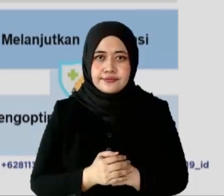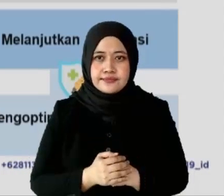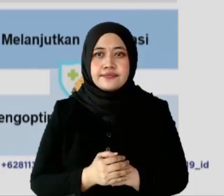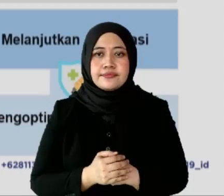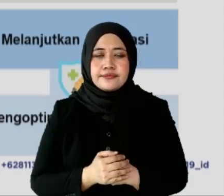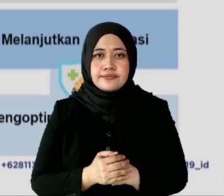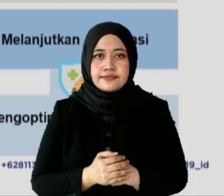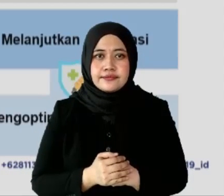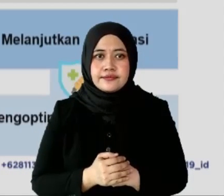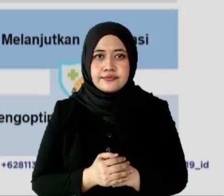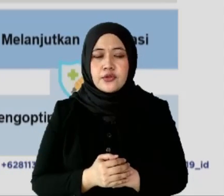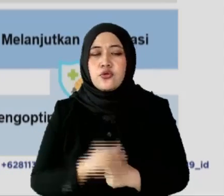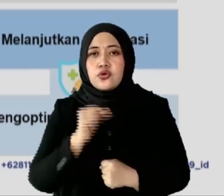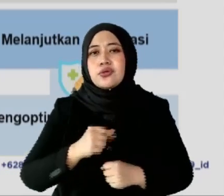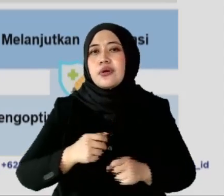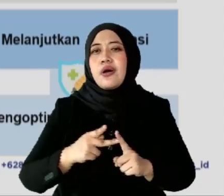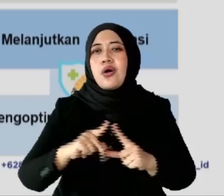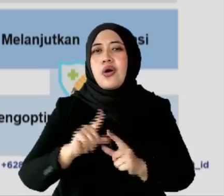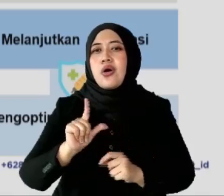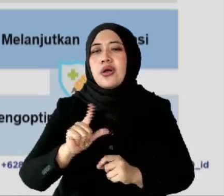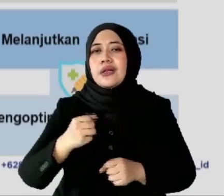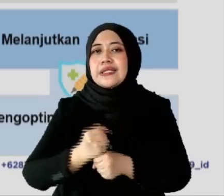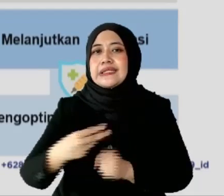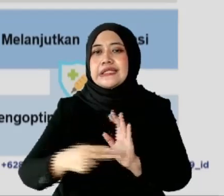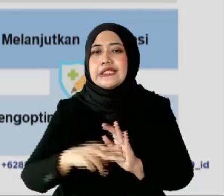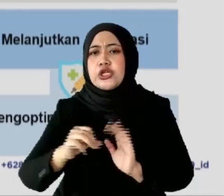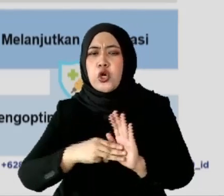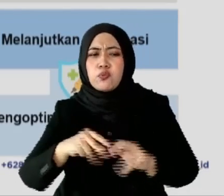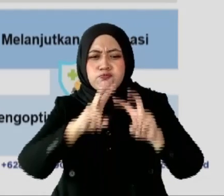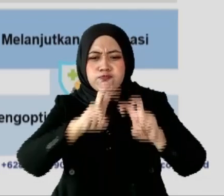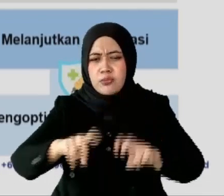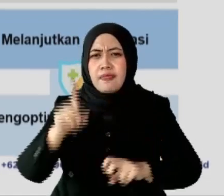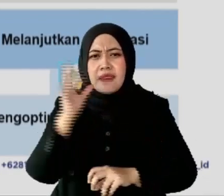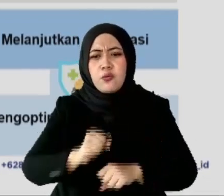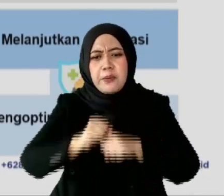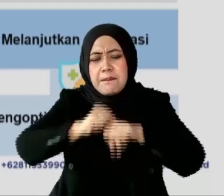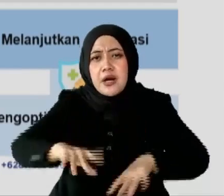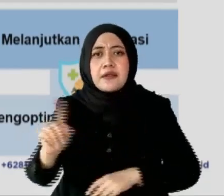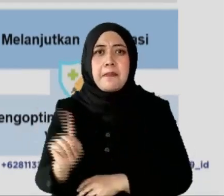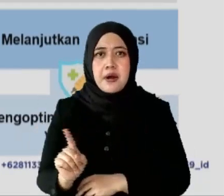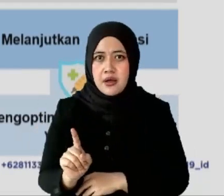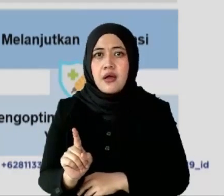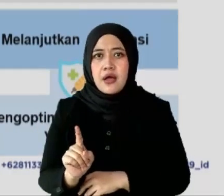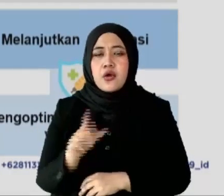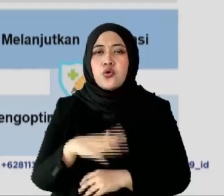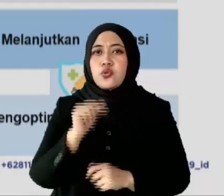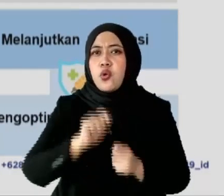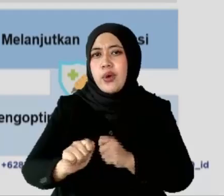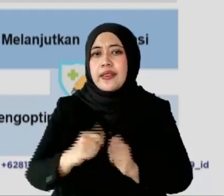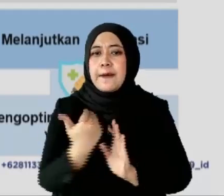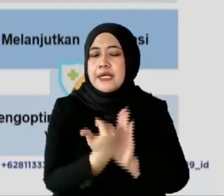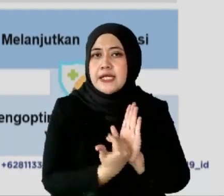whole genome sequencing secara komplit untuk mengetahui distribusi secara tepat untuk dapat menjadi dasar